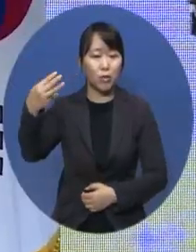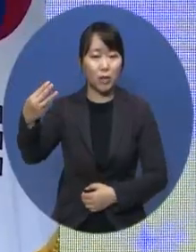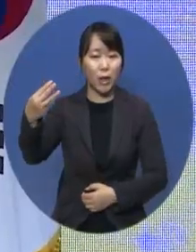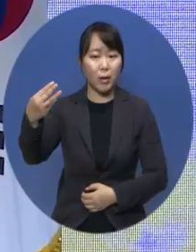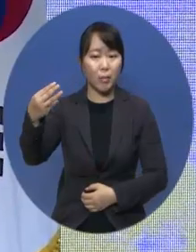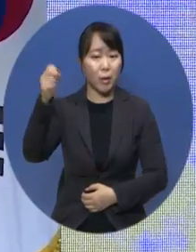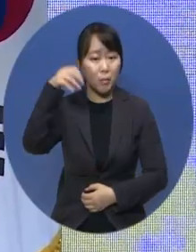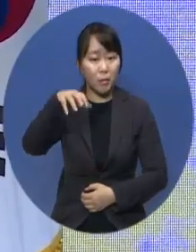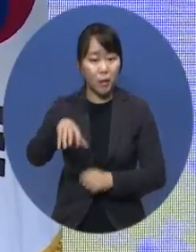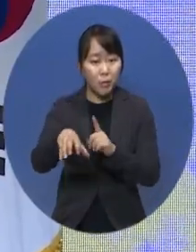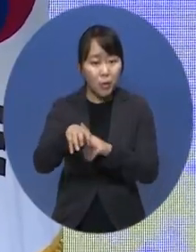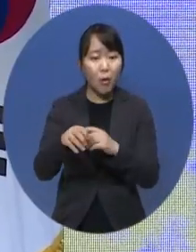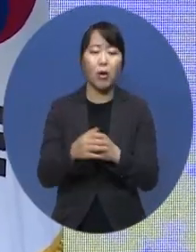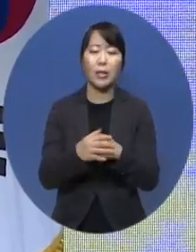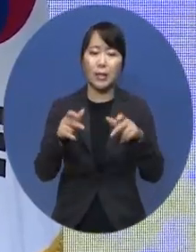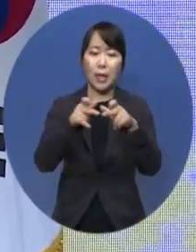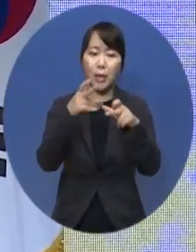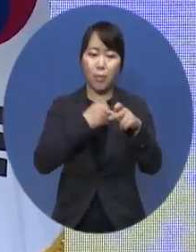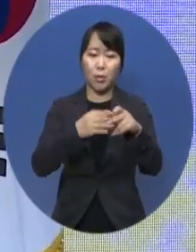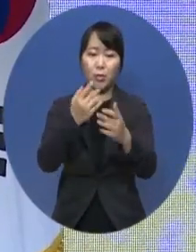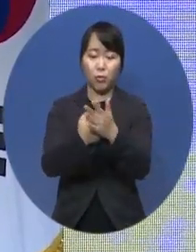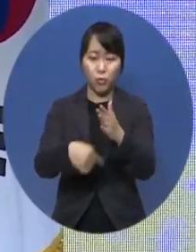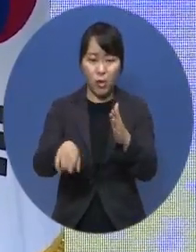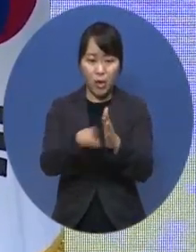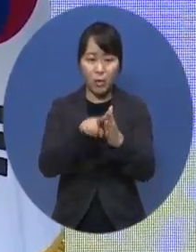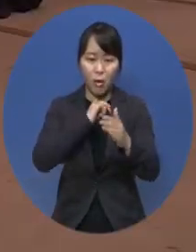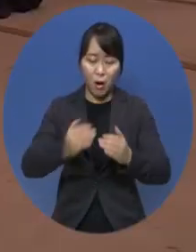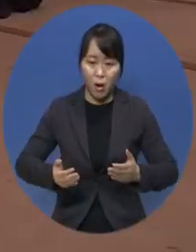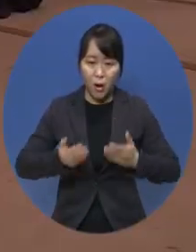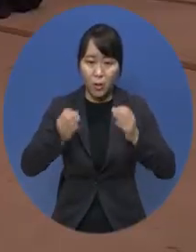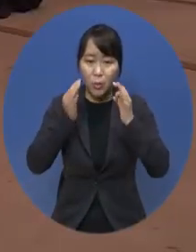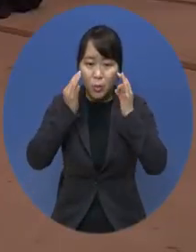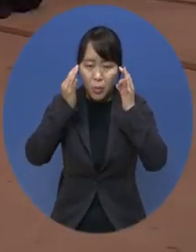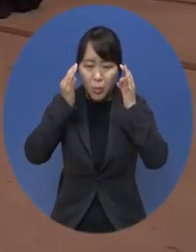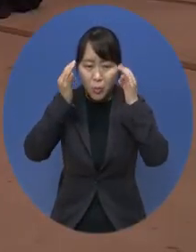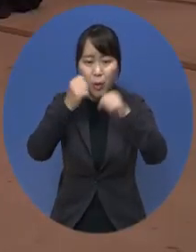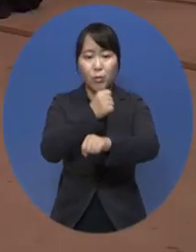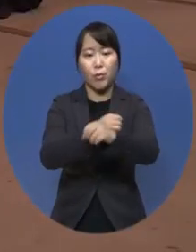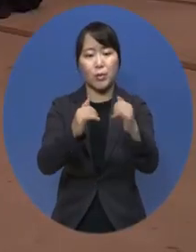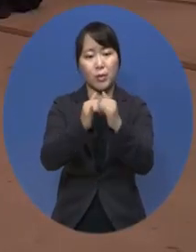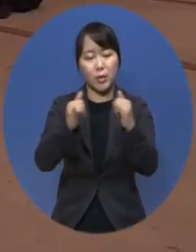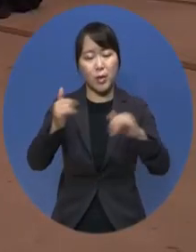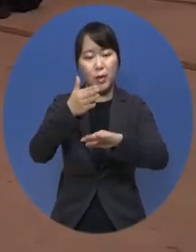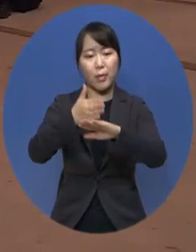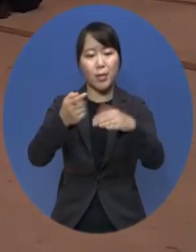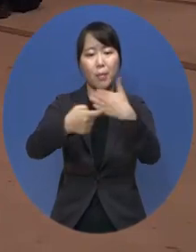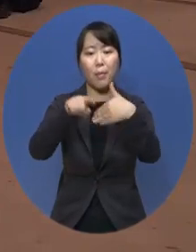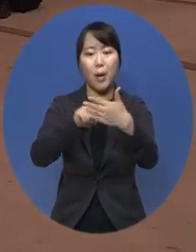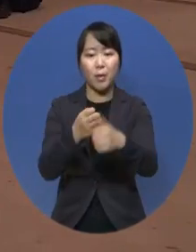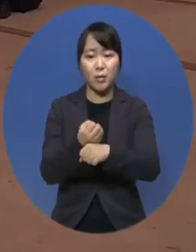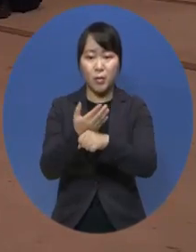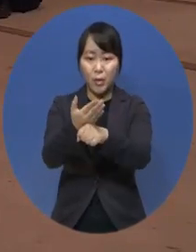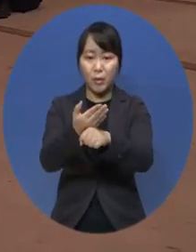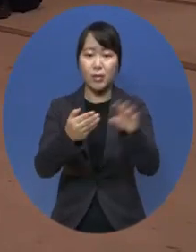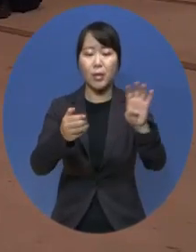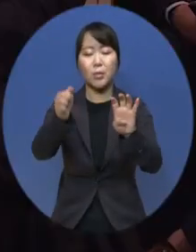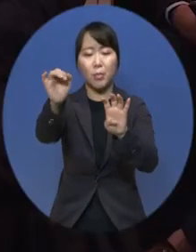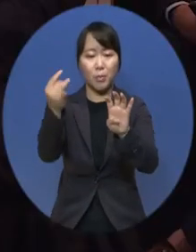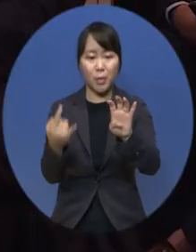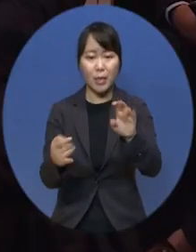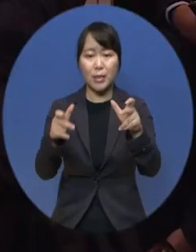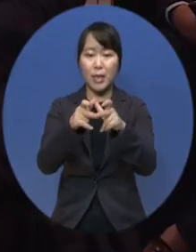볼룸에서 장애인 복지를 위해 헌신적으로 노력한 유공자 등에게 감사를 전하는